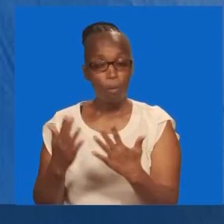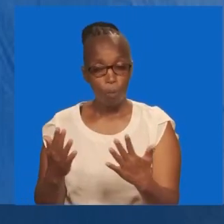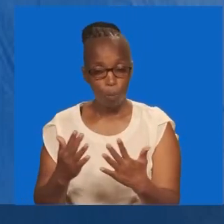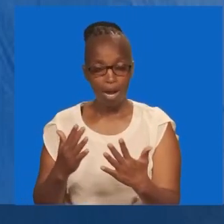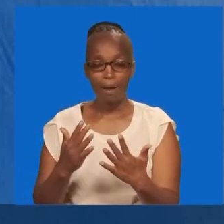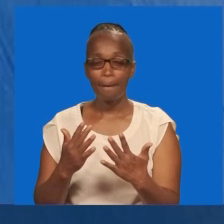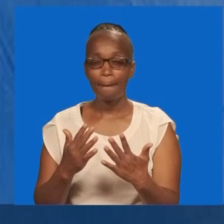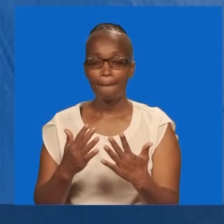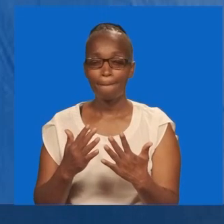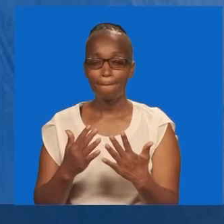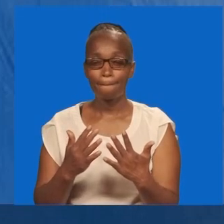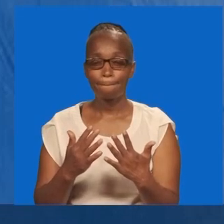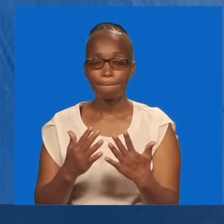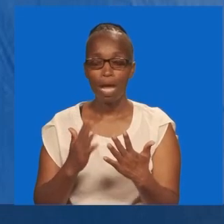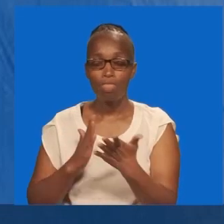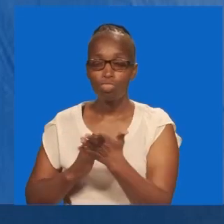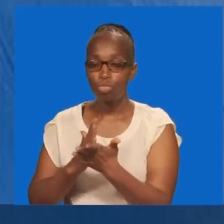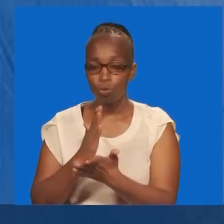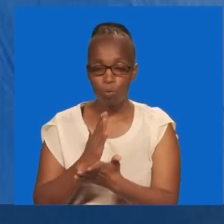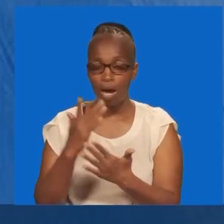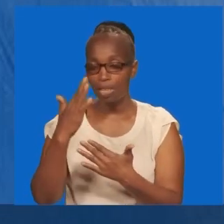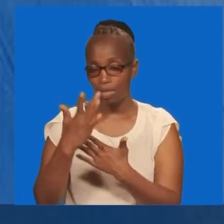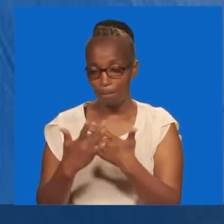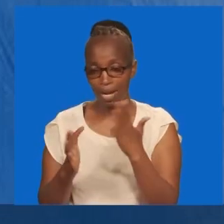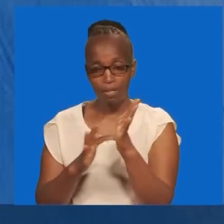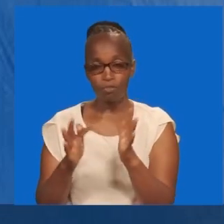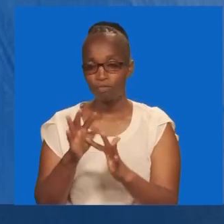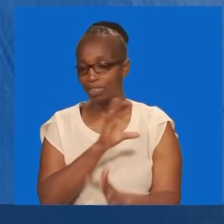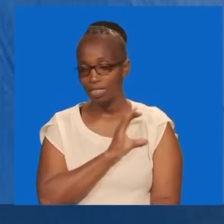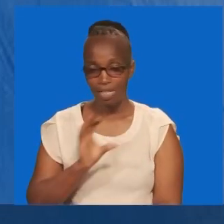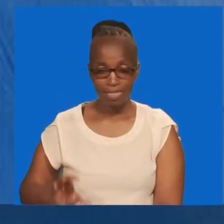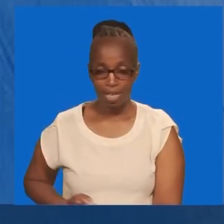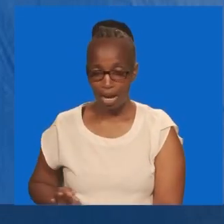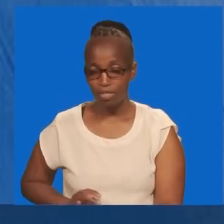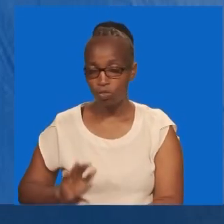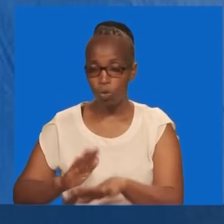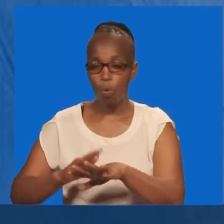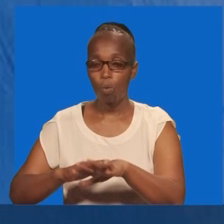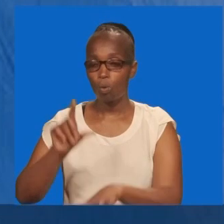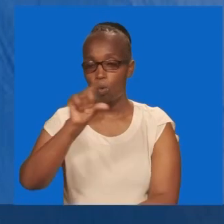Kristo aliyewazaa kutokana na damu yake pale msalabani.